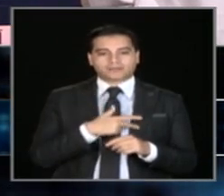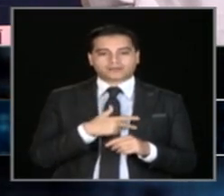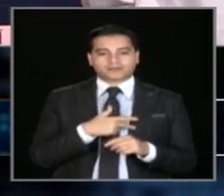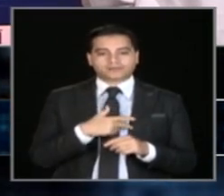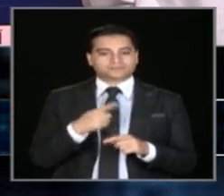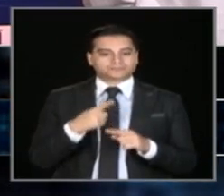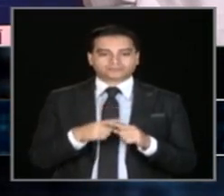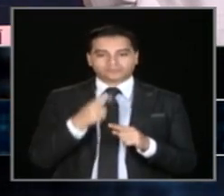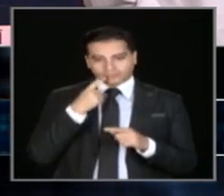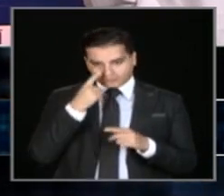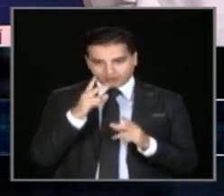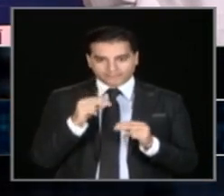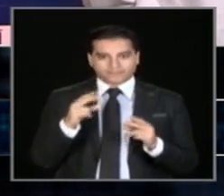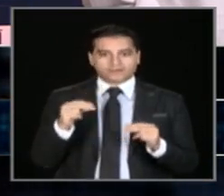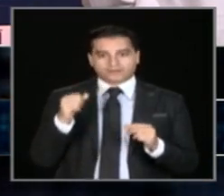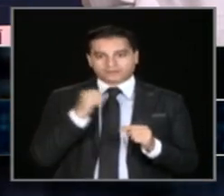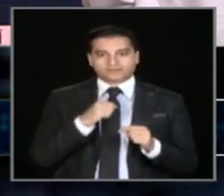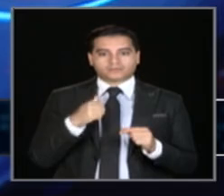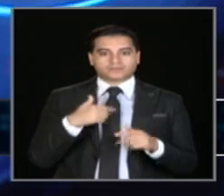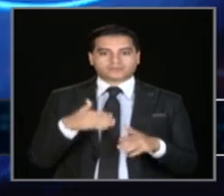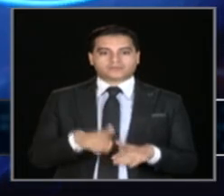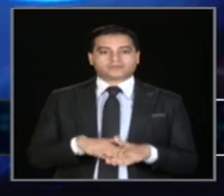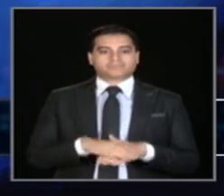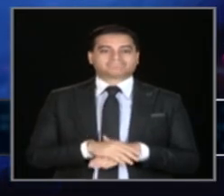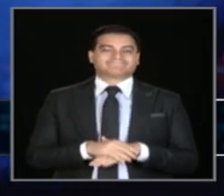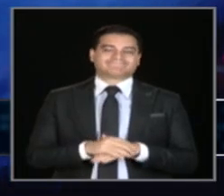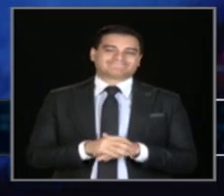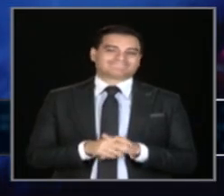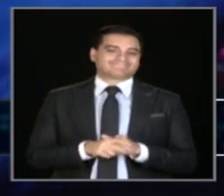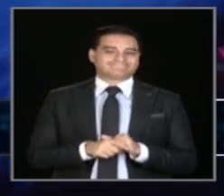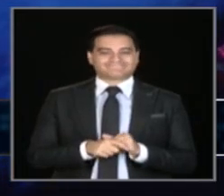الألدوستيرون. غلط. فنانة لبنانية صاحبة أغنية سوف نبقى.